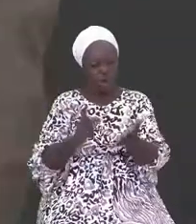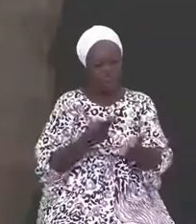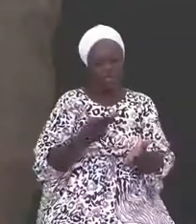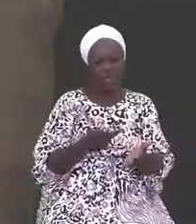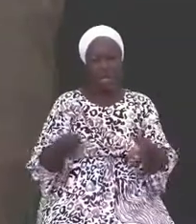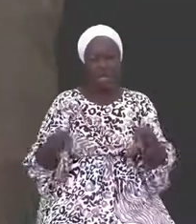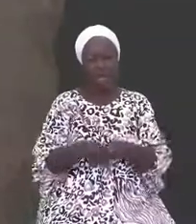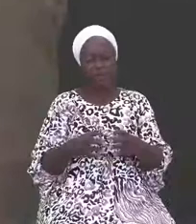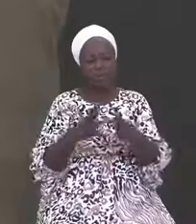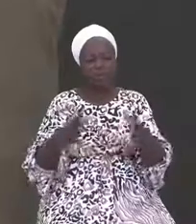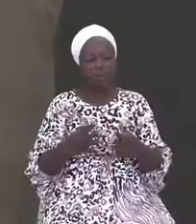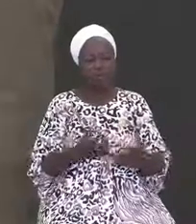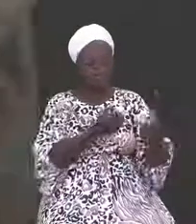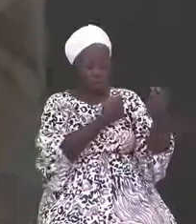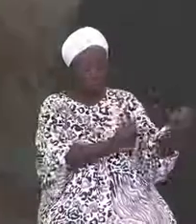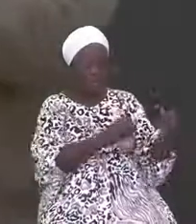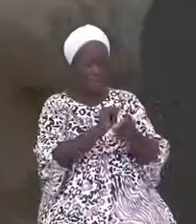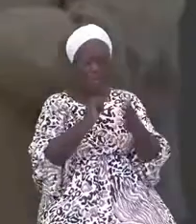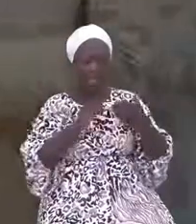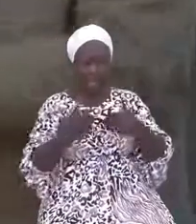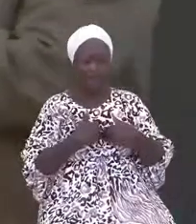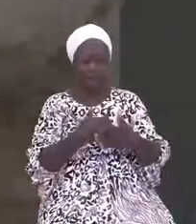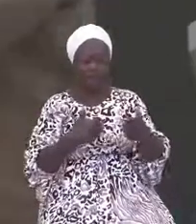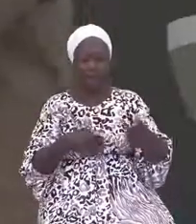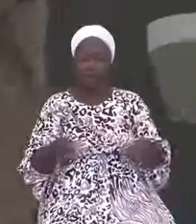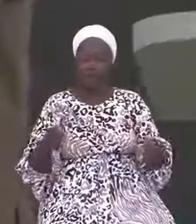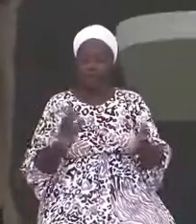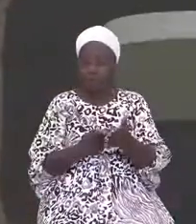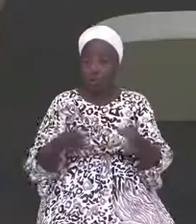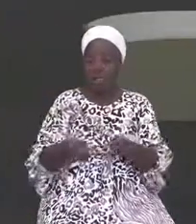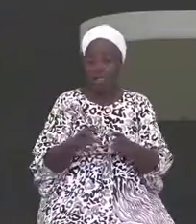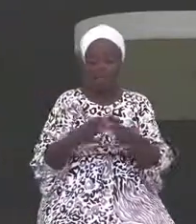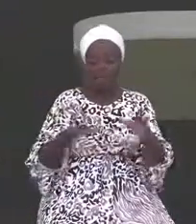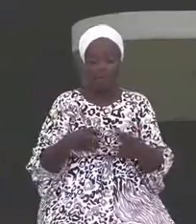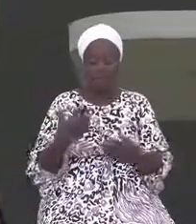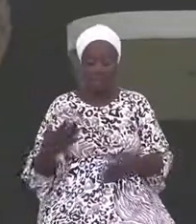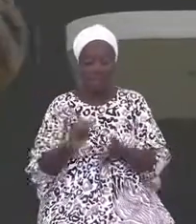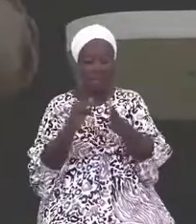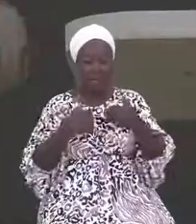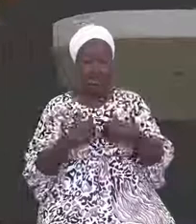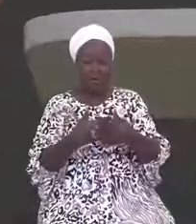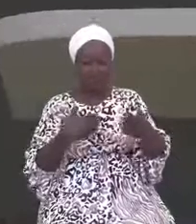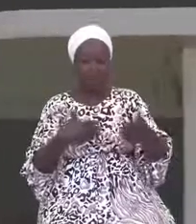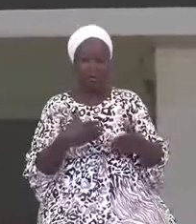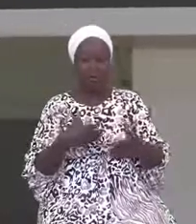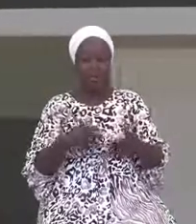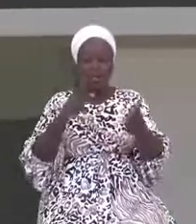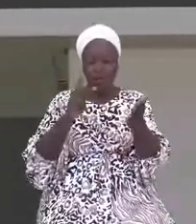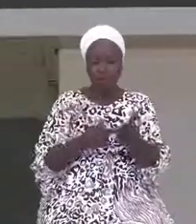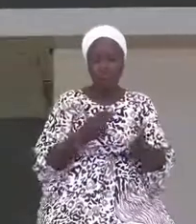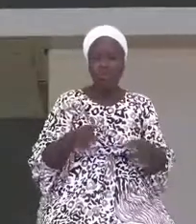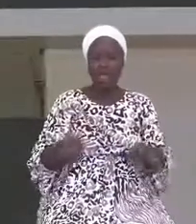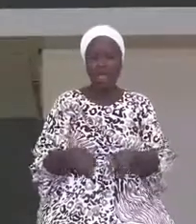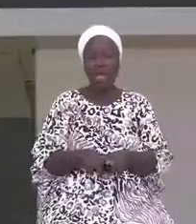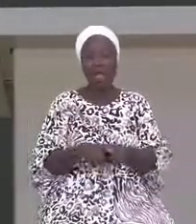de la confiance que j'avais avant. Le double des ressources que j'avais avant. Le double de